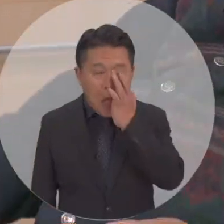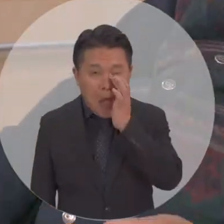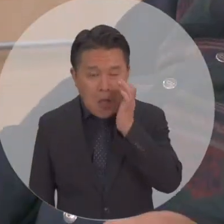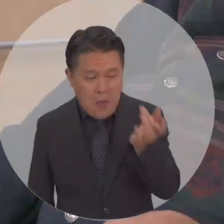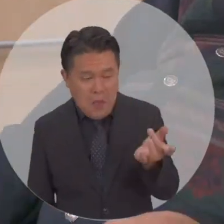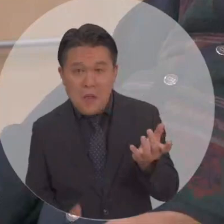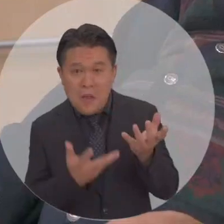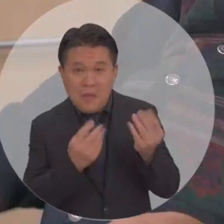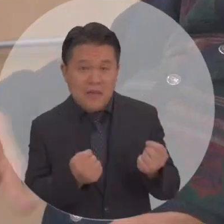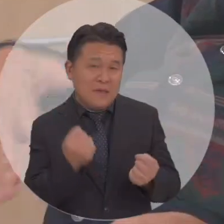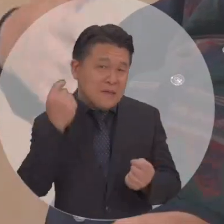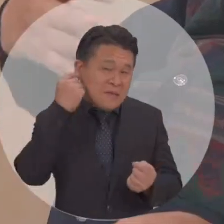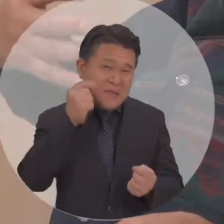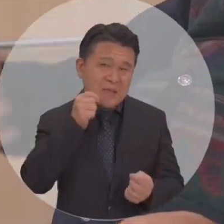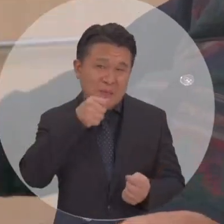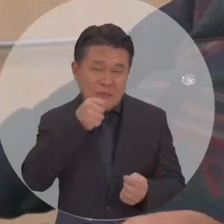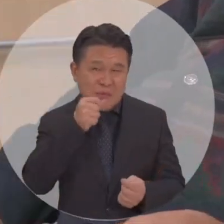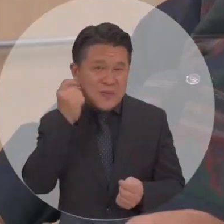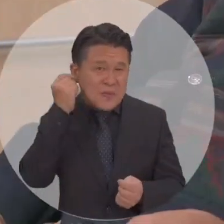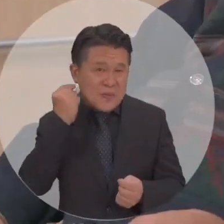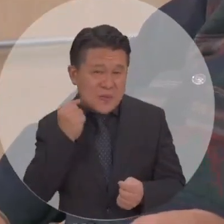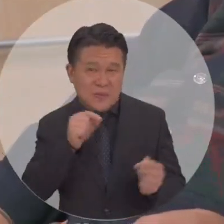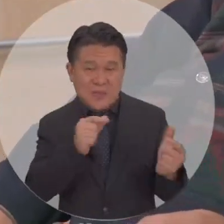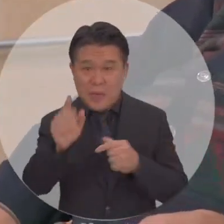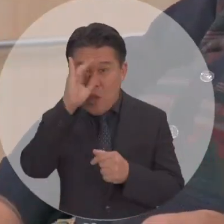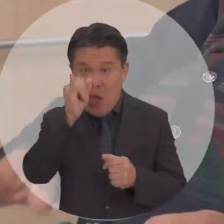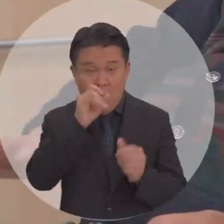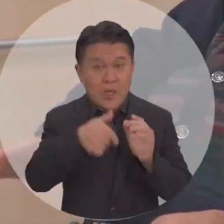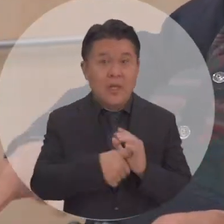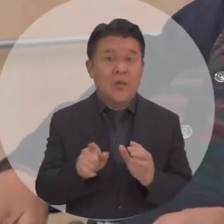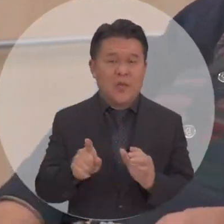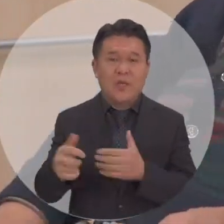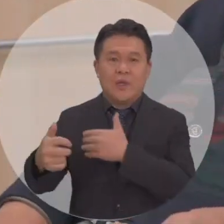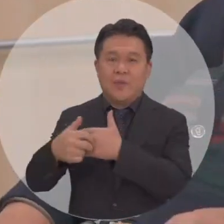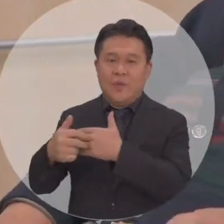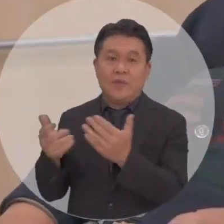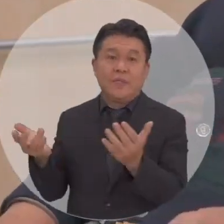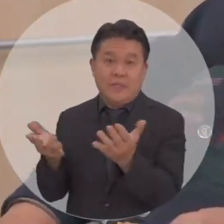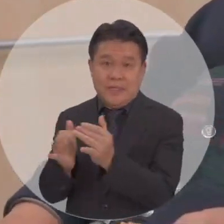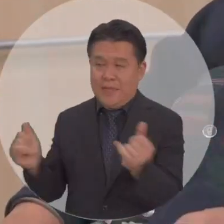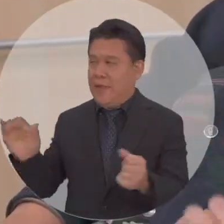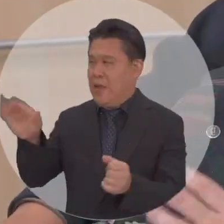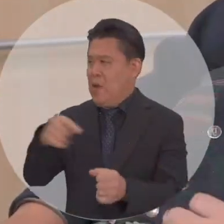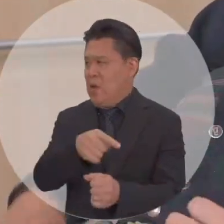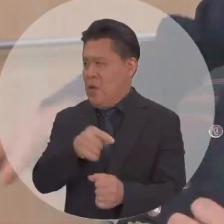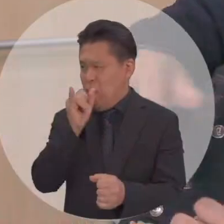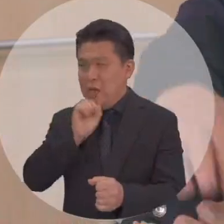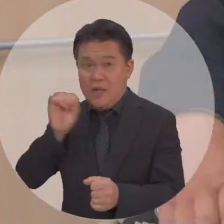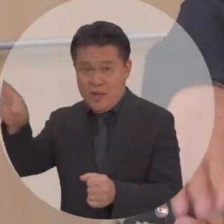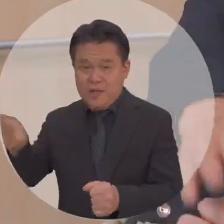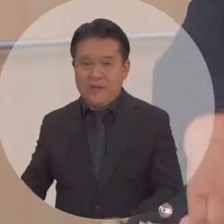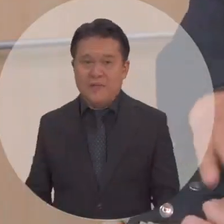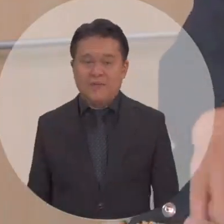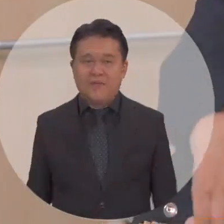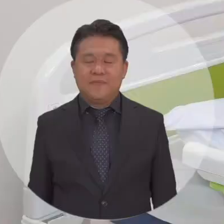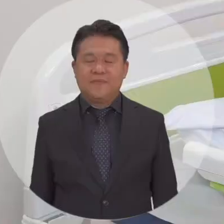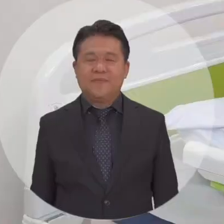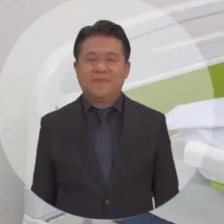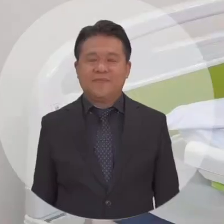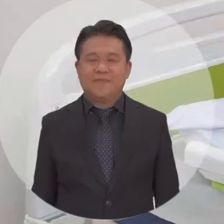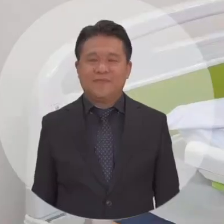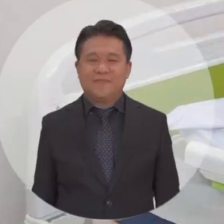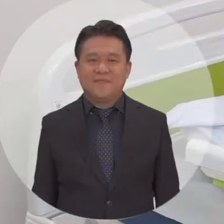눈곱이 많거나 귀에 진물, 고름 등 질환이 있을 때는 요양병원 종사자에게 알려줍니다.